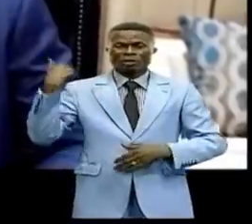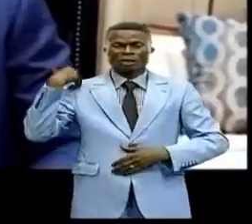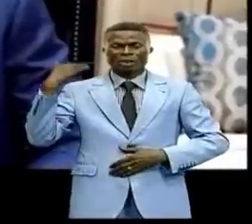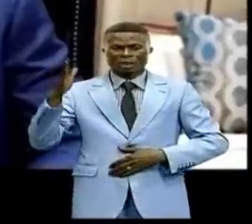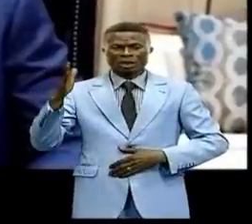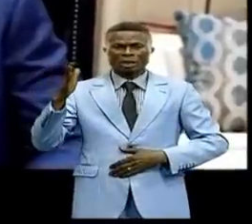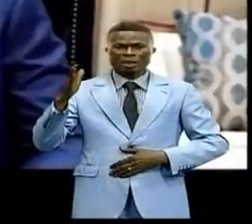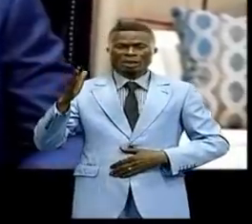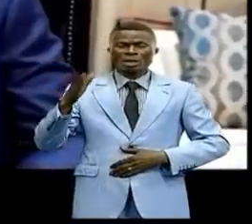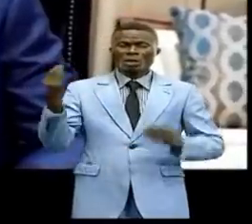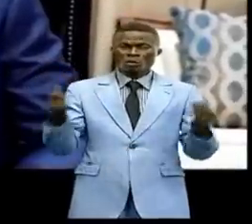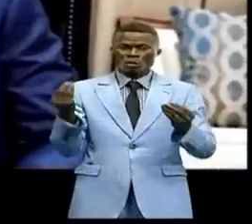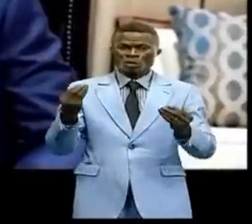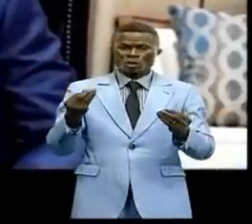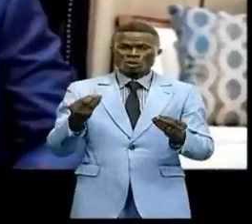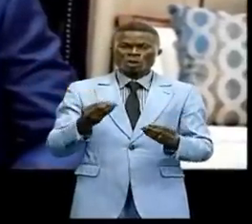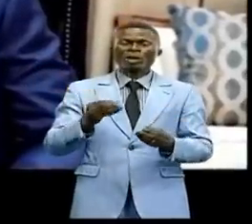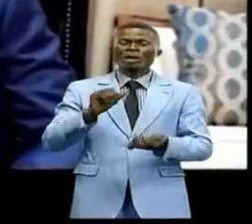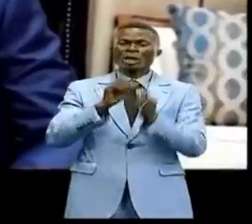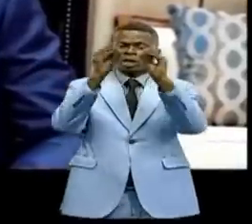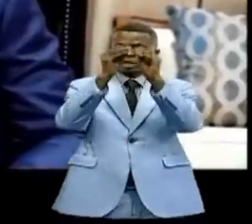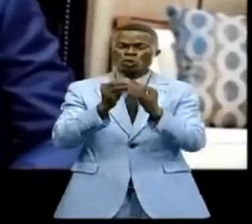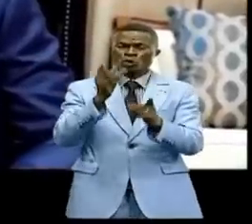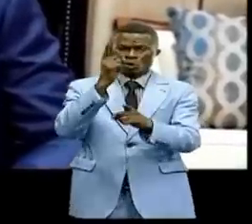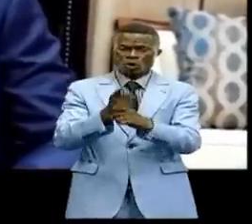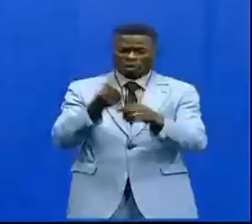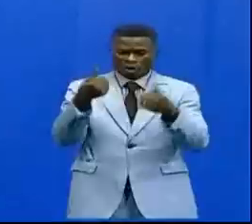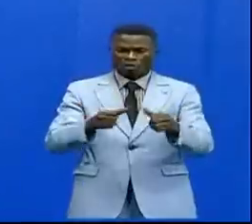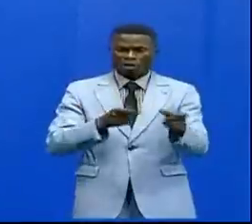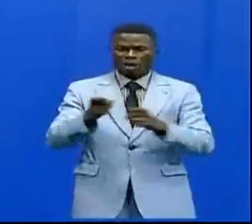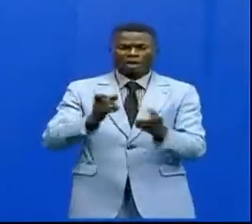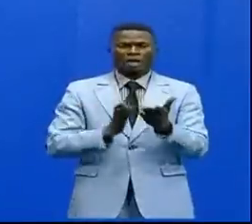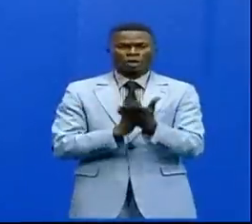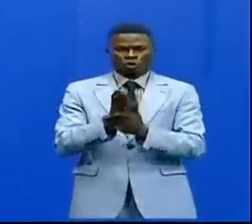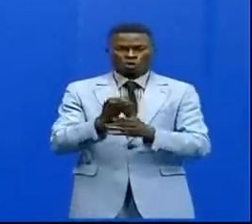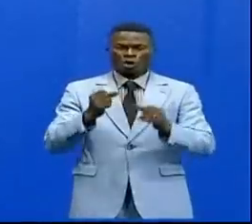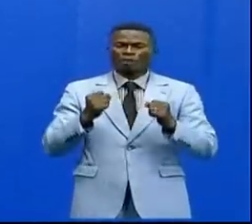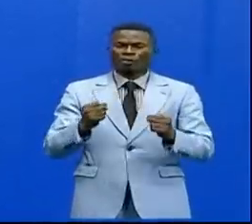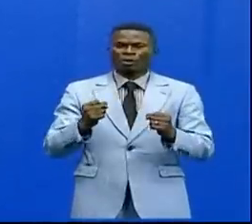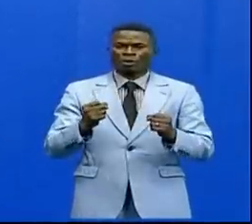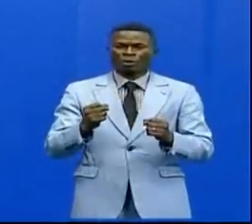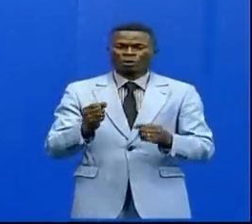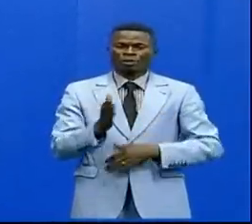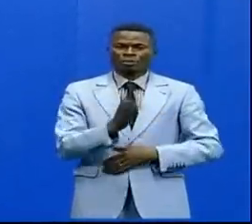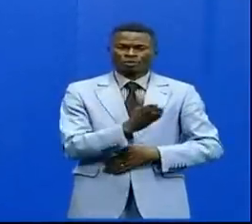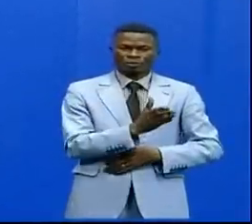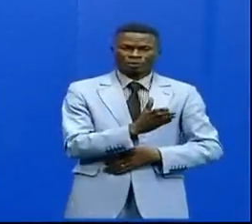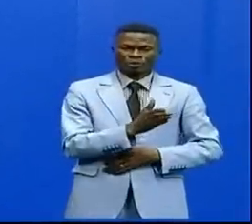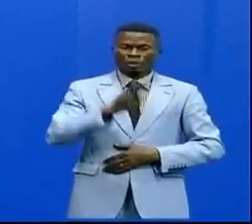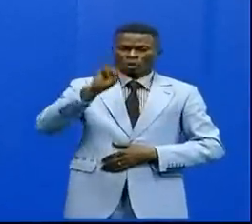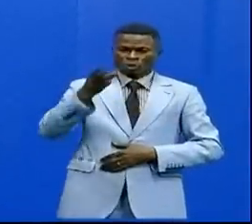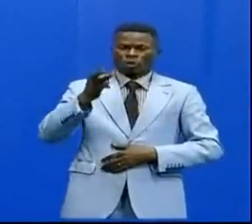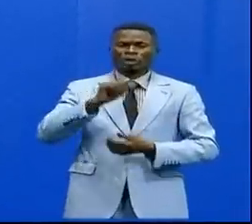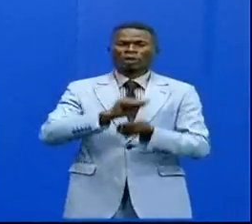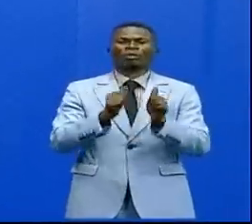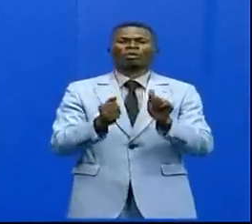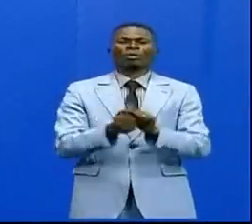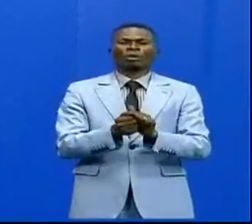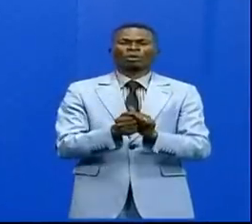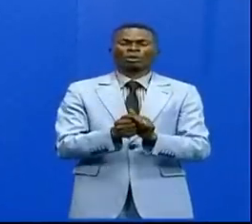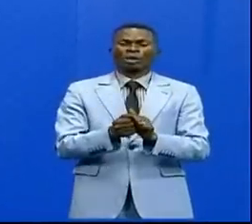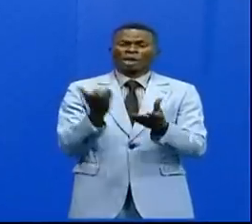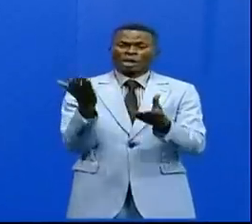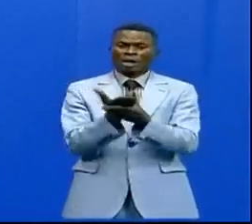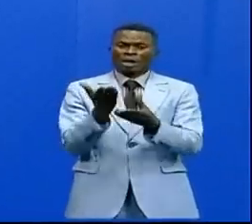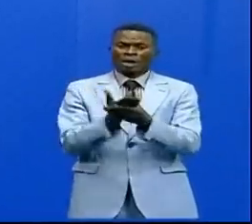l'État afin de maîtriser les effectifs et les gérer de manière efficiente. 3. Feuille de route